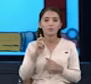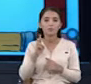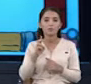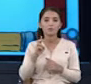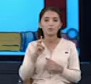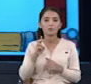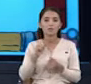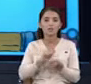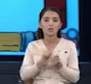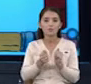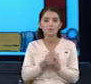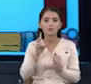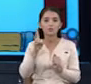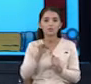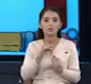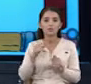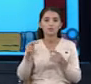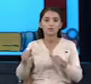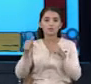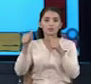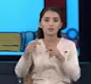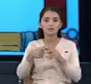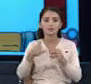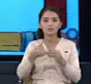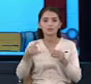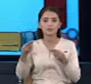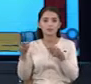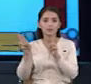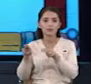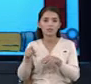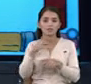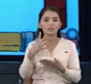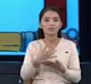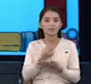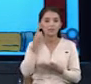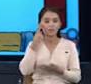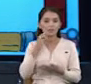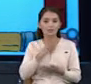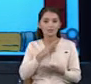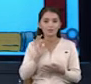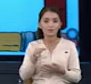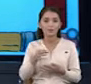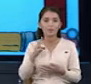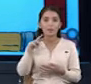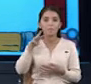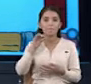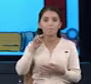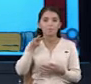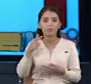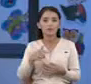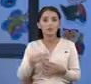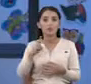Белый камушек растаял, на доске следы оставил. Вы уже догадались. Это